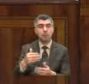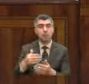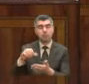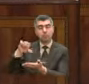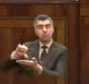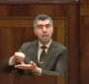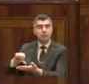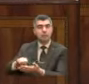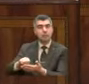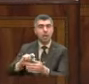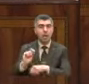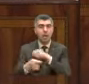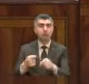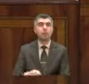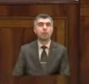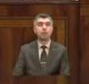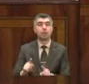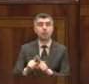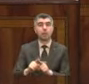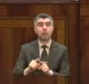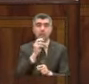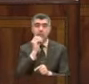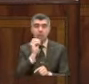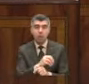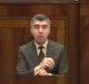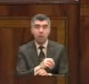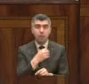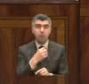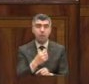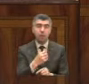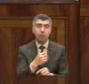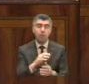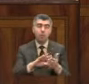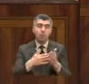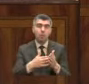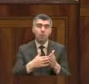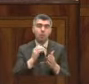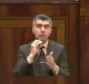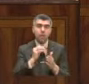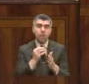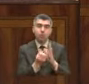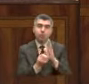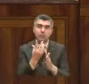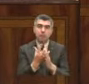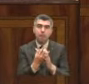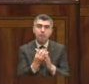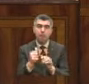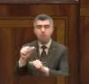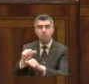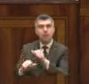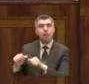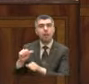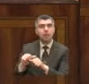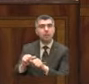قروي. برنامج تتمين النفايات لأنه النفايات التي كانت مصدر إزعاج أصبحت مصدر ثروة اليوم، ومشينا في برامج